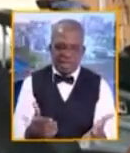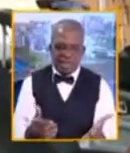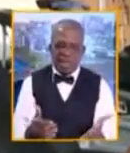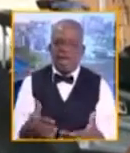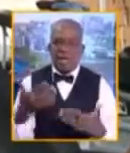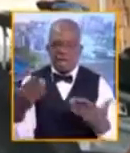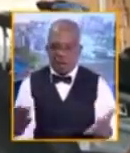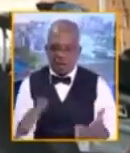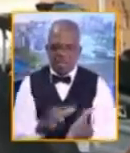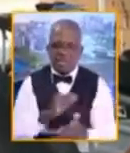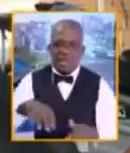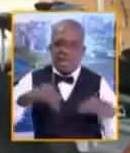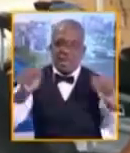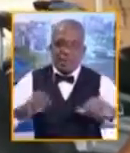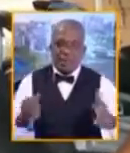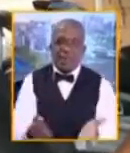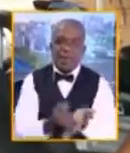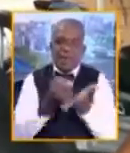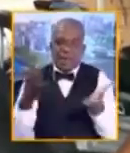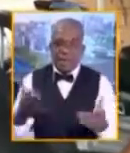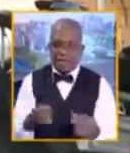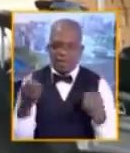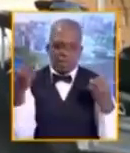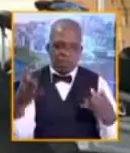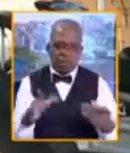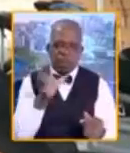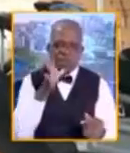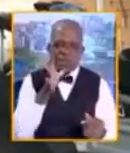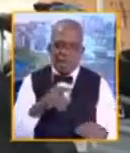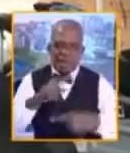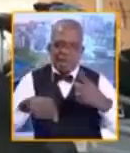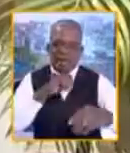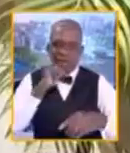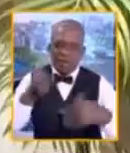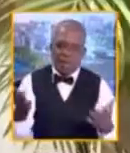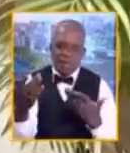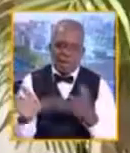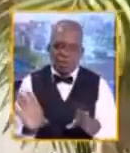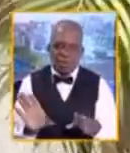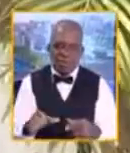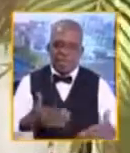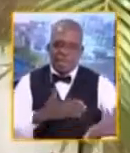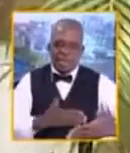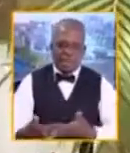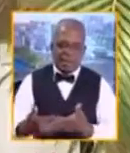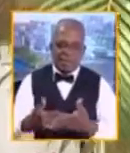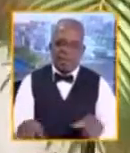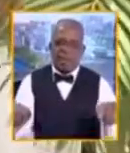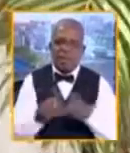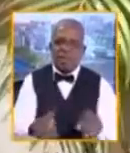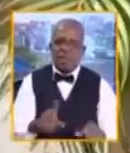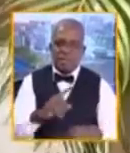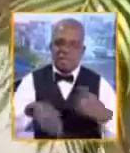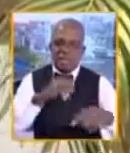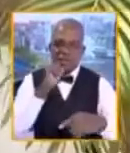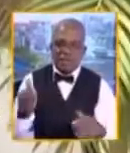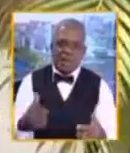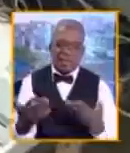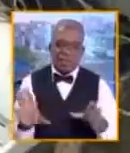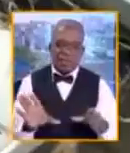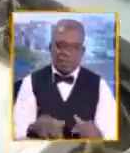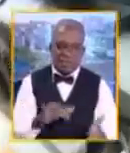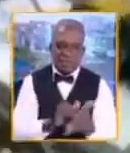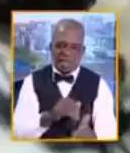des mères des nouveau nés des enfants ça pourra contribuer à réduire cette mentalité d'une valeur d'environ 2 139 millions de francs